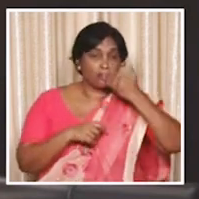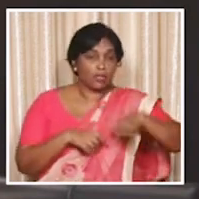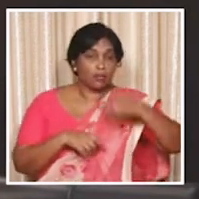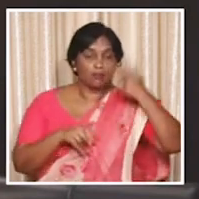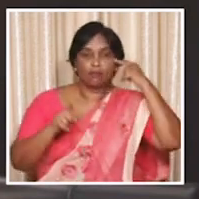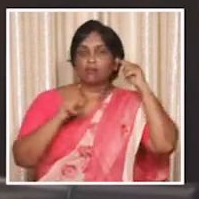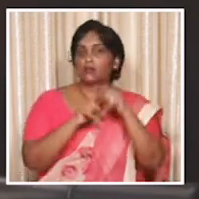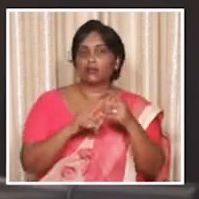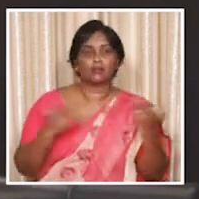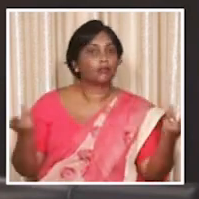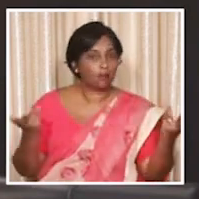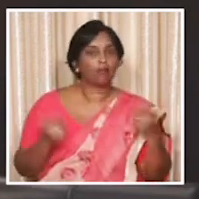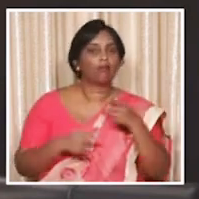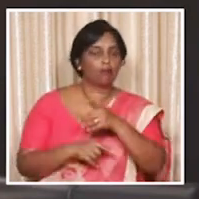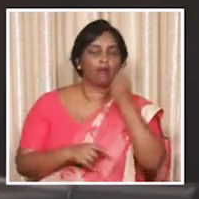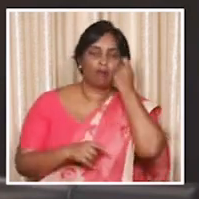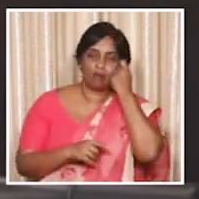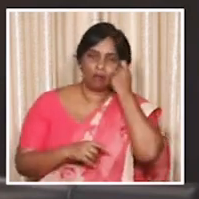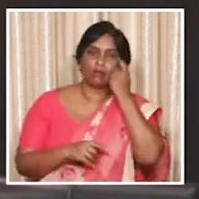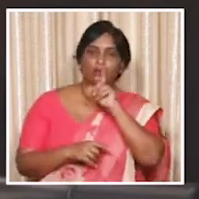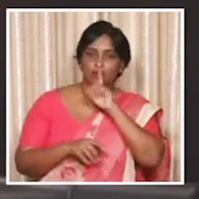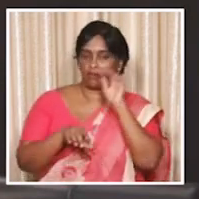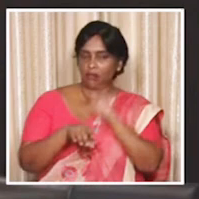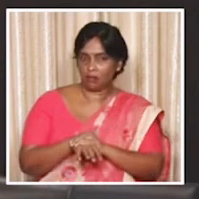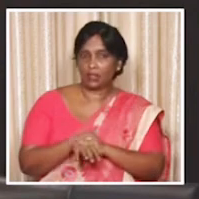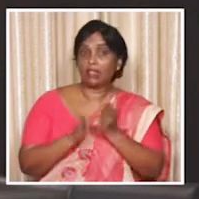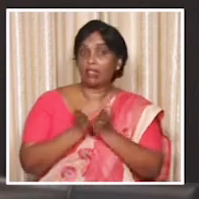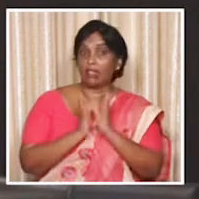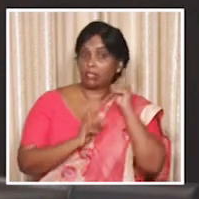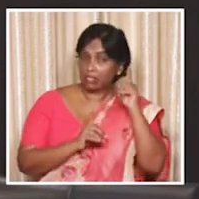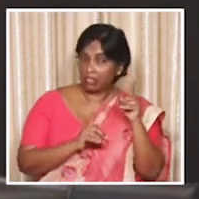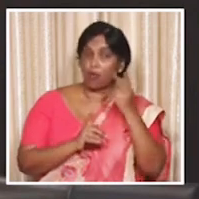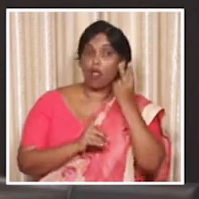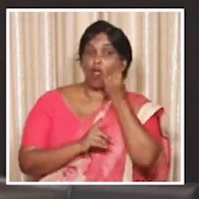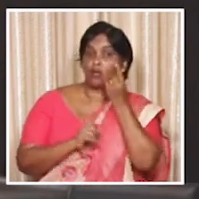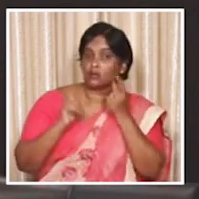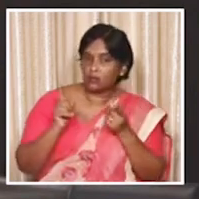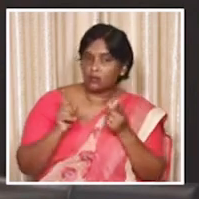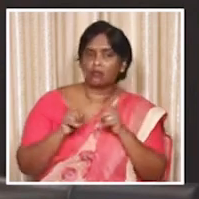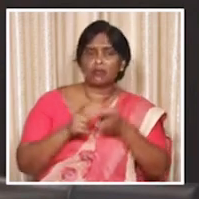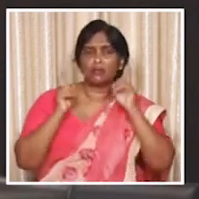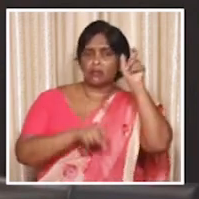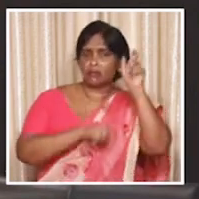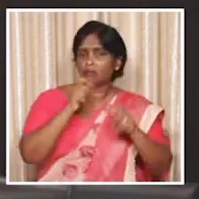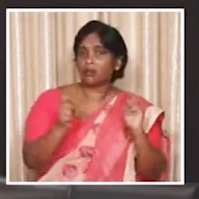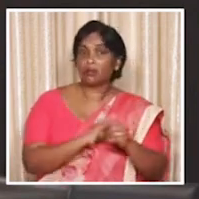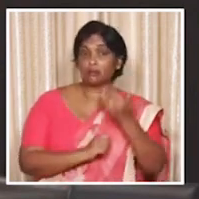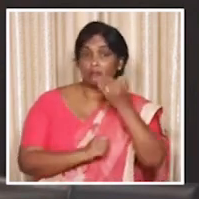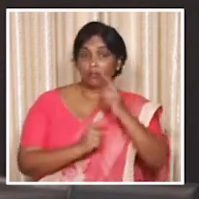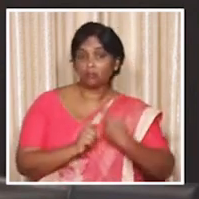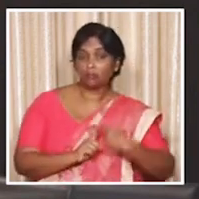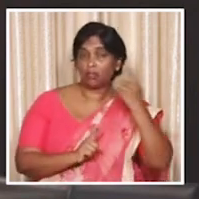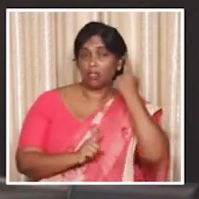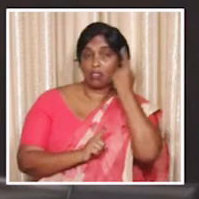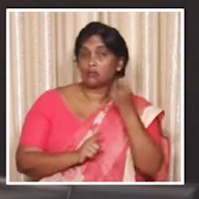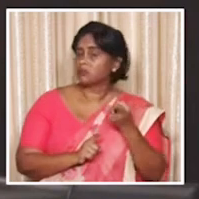සම්බන්ධයෙන් අවධානය යොමු කළා නැහැ කියන චෝදනාව එළි වුණා. මොකද ඉන්දියාව ගත්තාම ඕස්ට්‍රේලියාව ගත්තාම මේ ක්‍රීඩකයන්ගේ ස්කිල් ලෙවල් එක